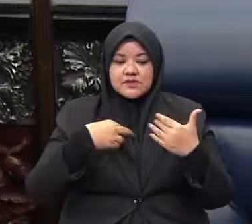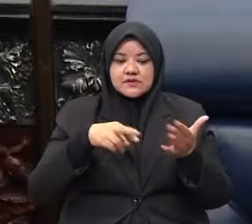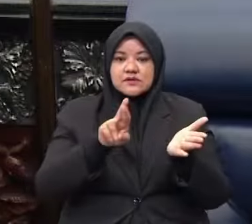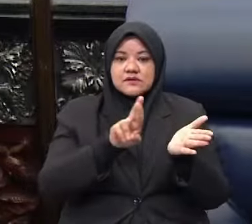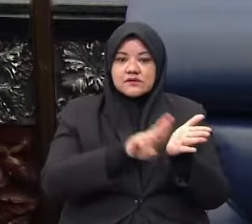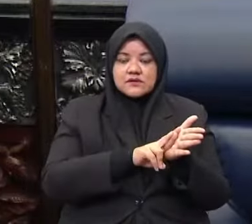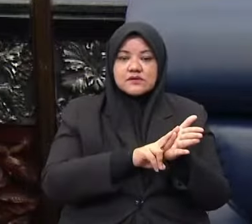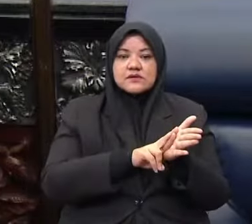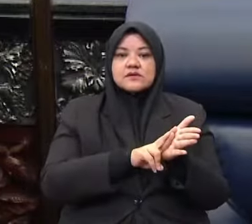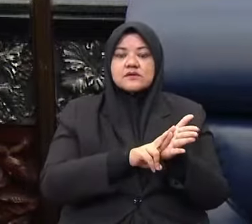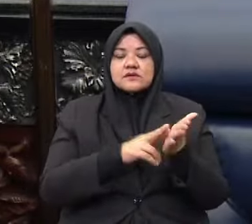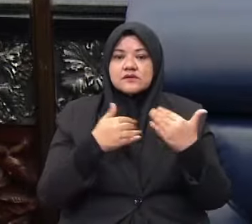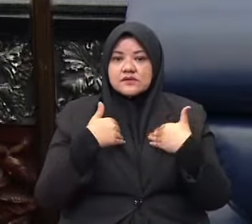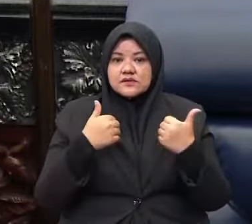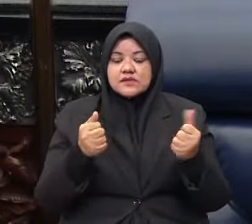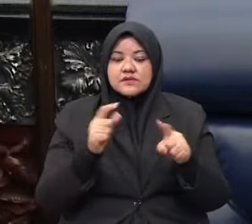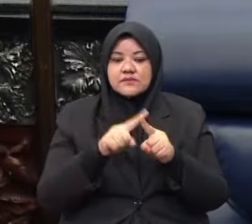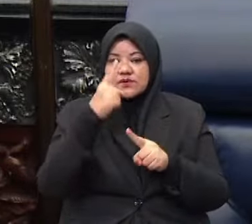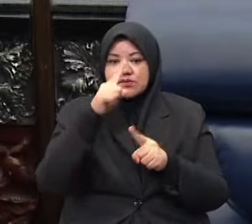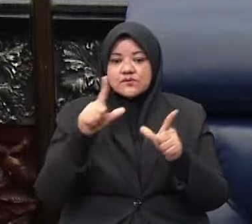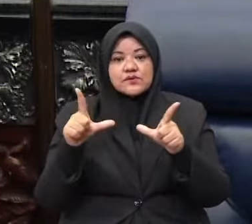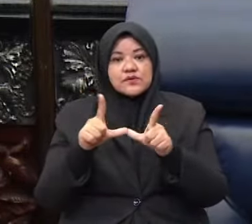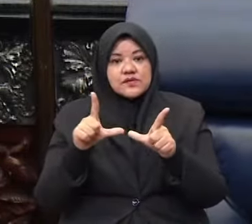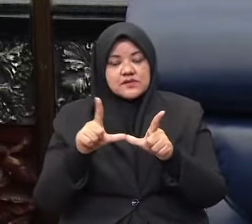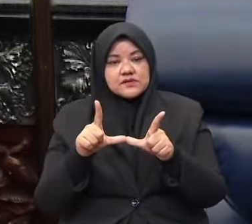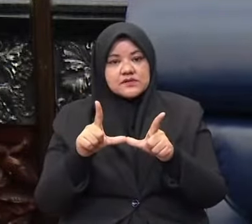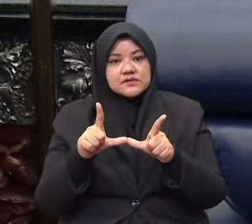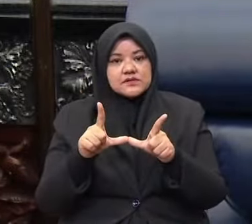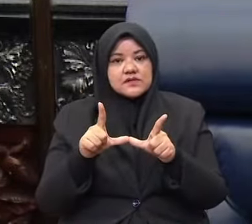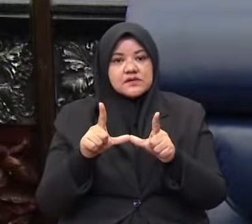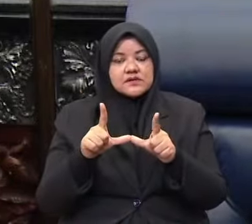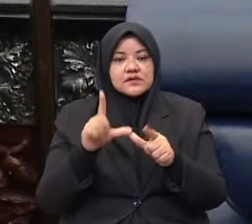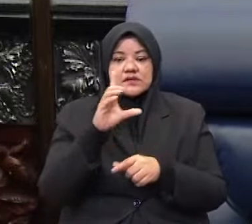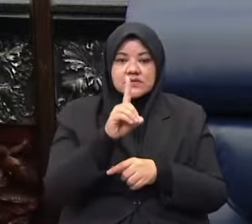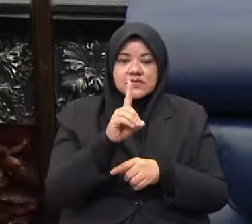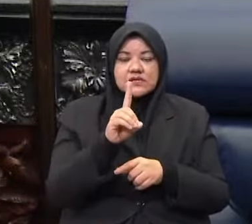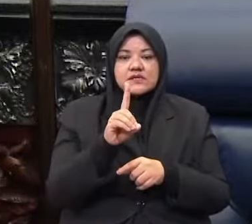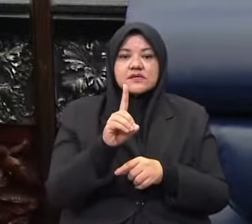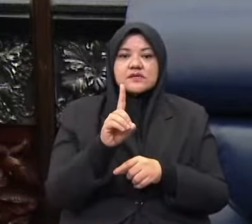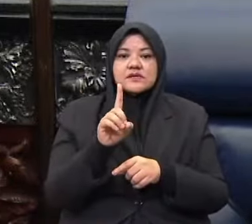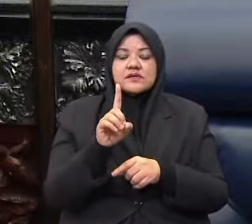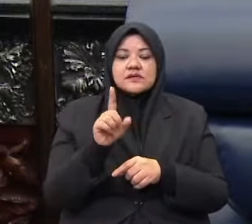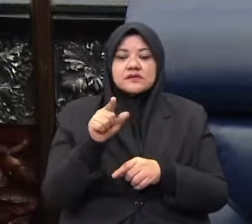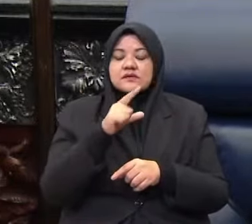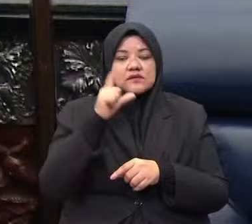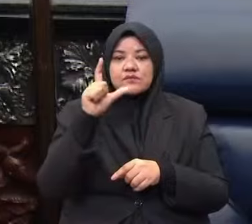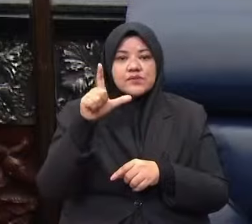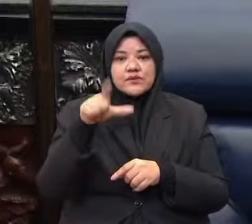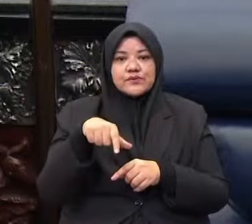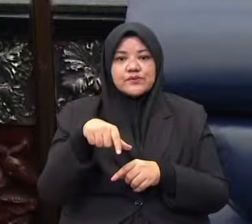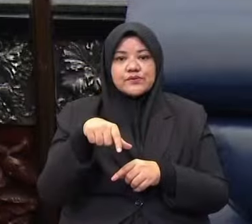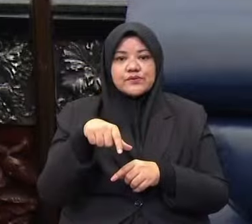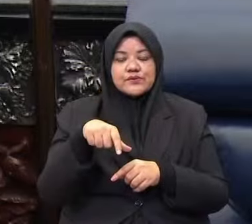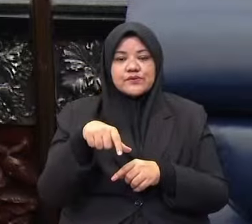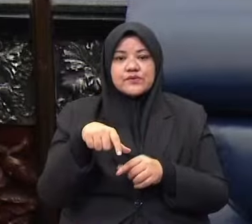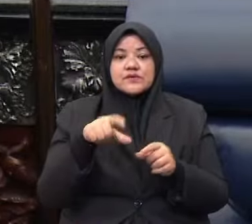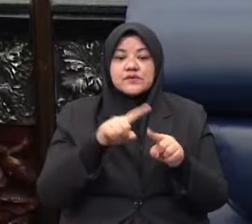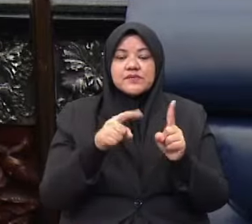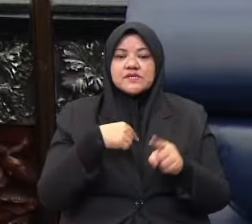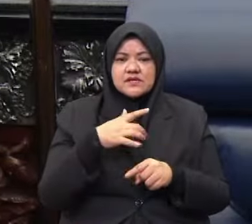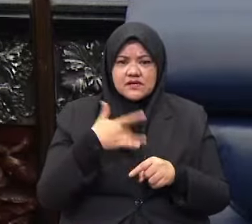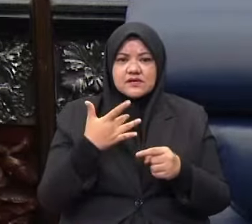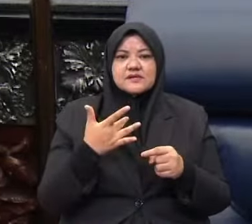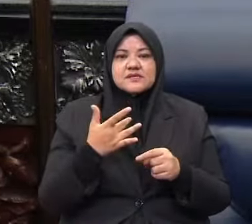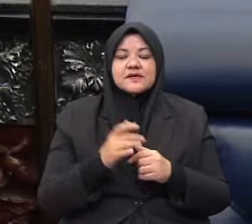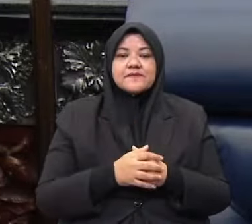sebagainya. Tetapi untuk pemegang lesen D umpamanya, dia tidak diperlukan. Tetapi saya